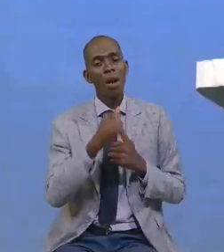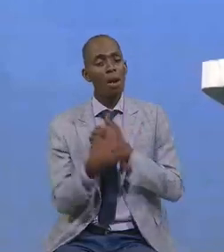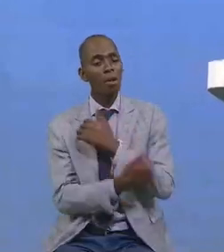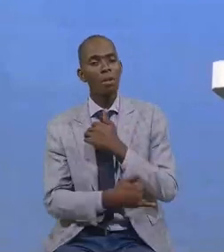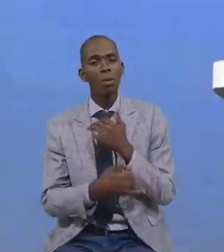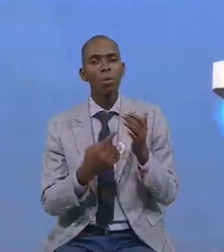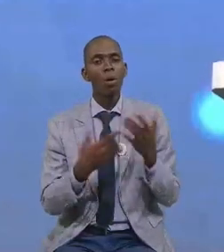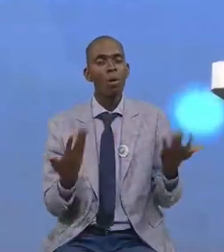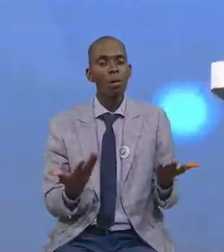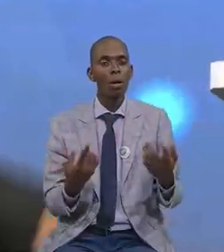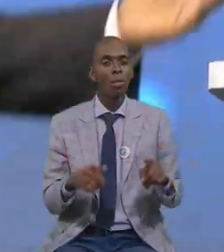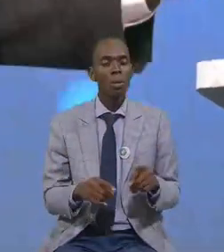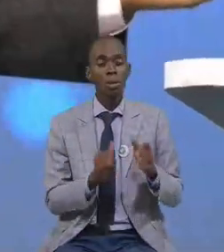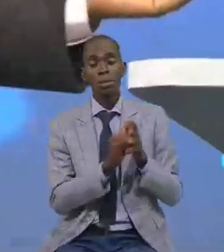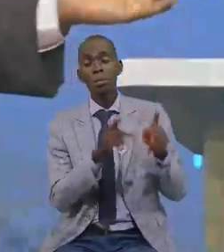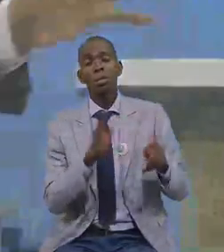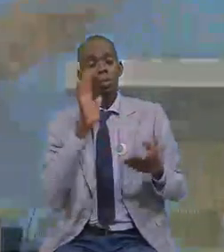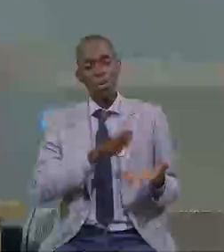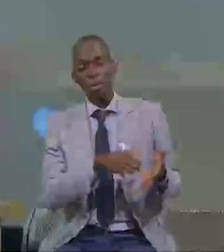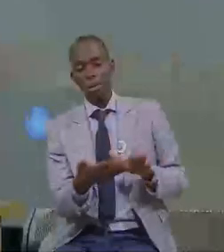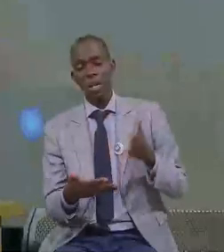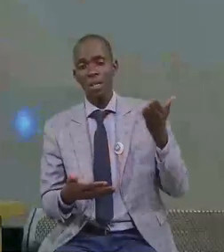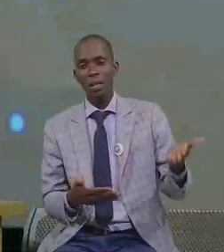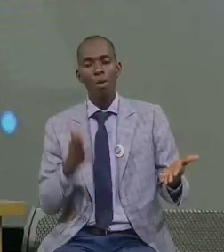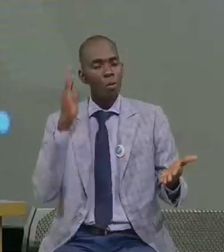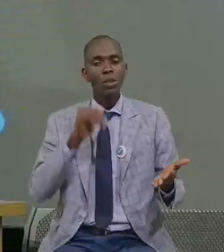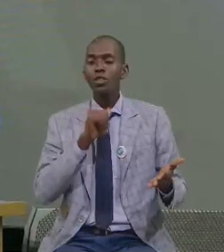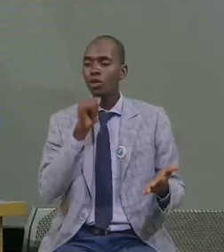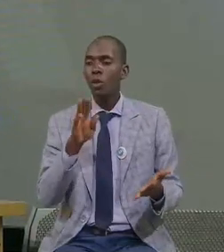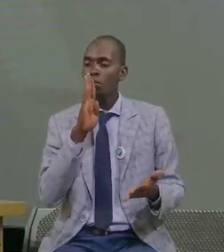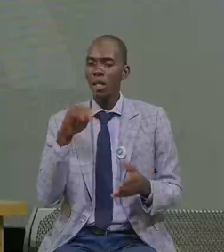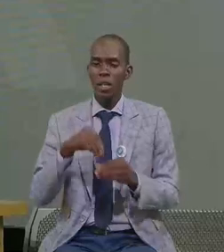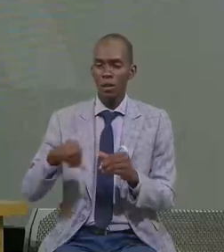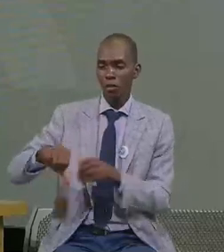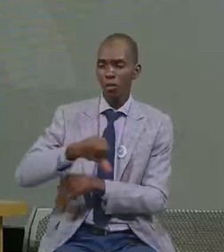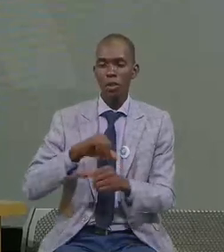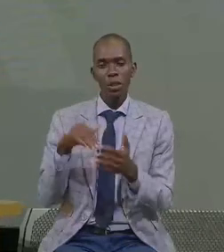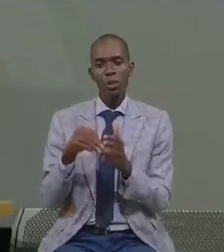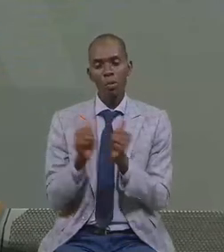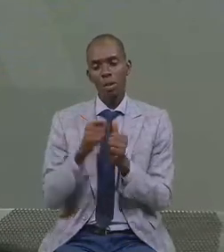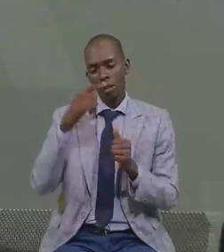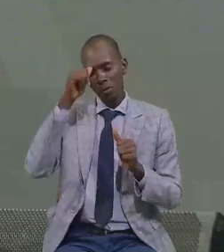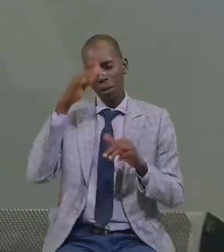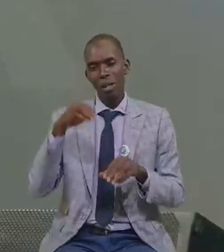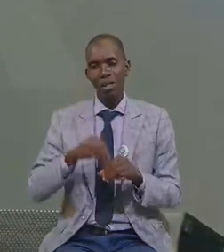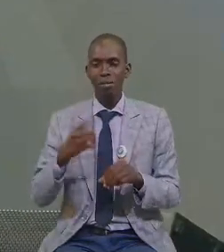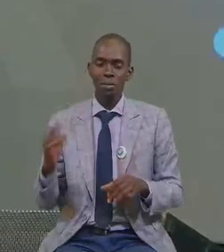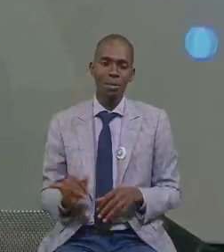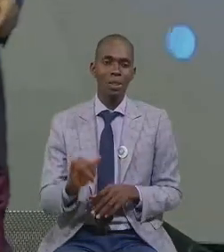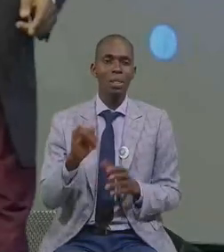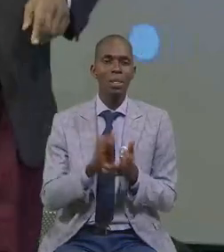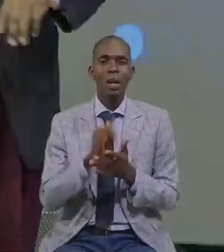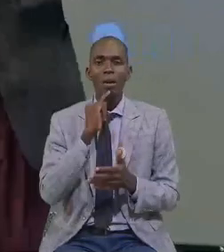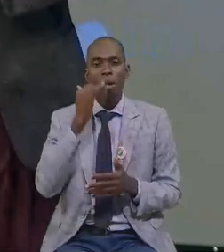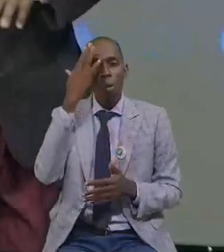mourir là-bas et il ne sera pas en communion avec le Père pour le reste de l'éternité. C'est pourquoi il nous